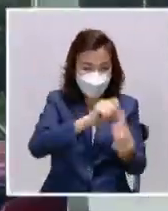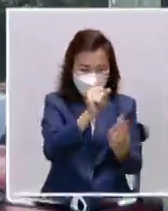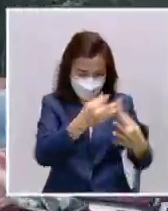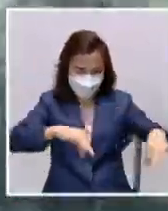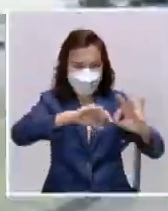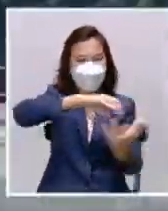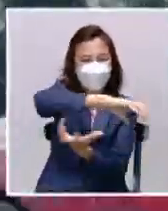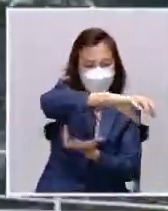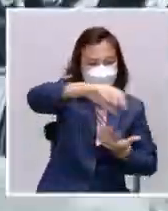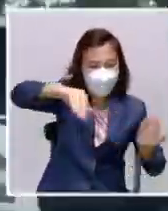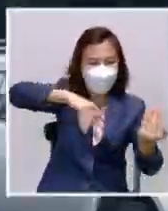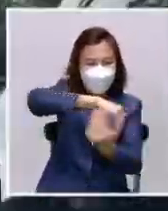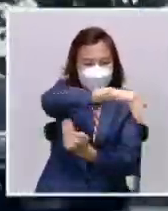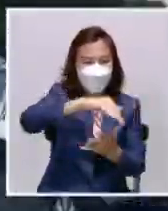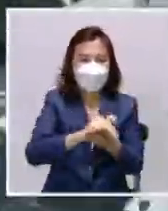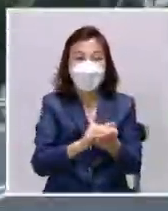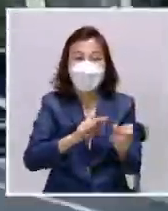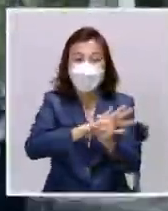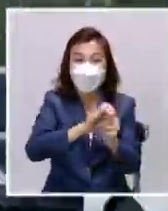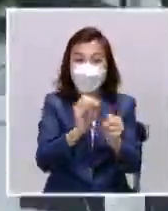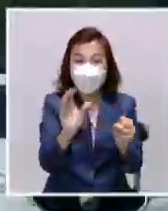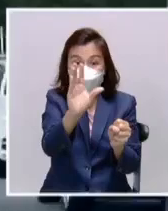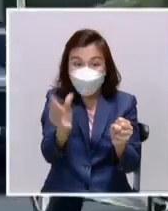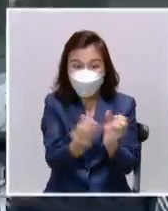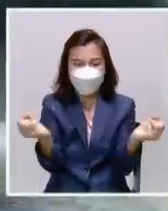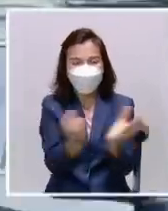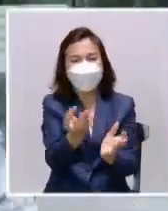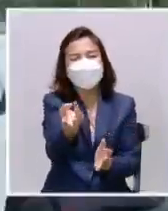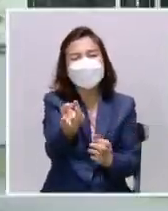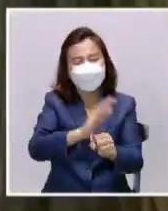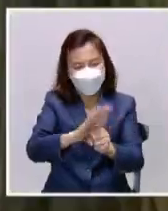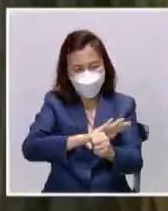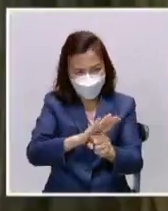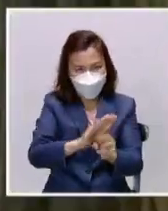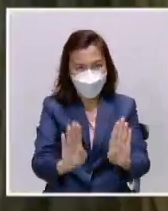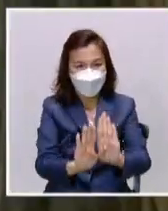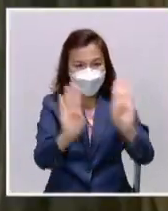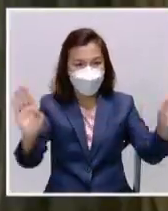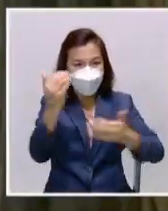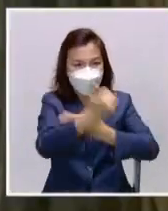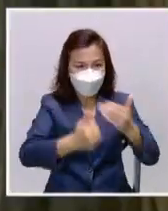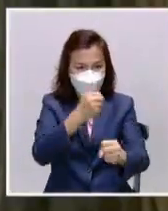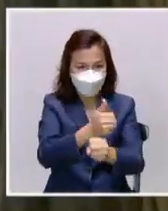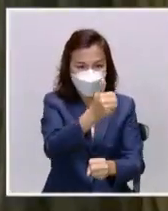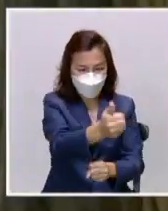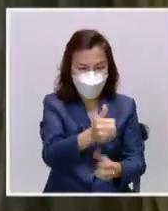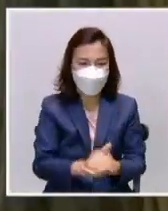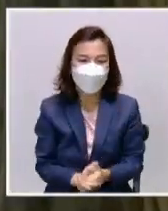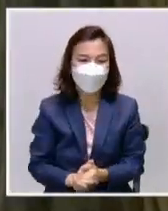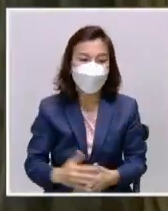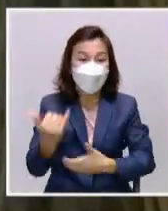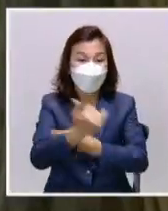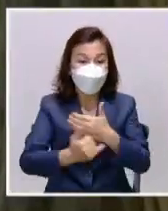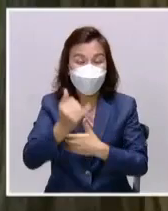ผลกระทบของสายพันธุ์โอมีความนั้นมีแค่ปานกลางเท่านั้นนะคะขอให้สามารถเดินหน้าเปิดประเทศไปอย่างที่วางแผนไว้ได้ส่วน